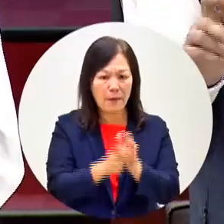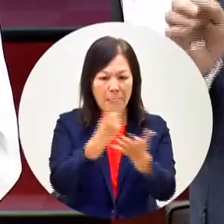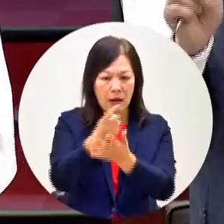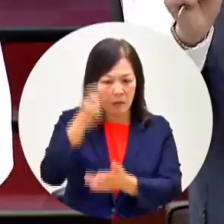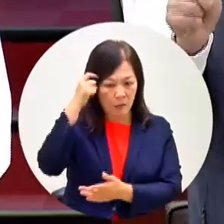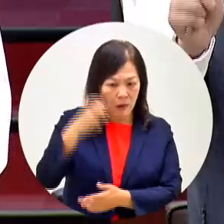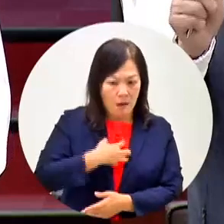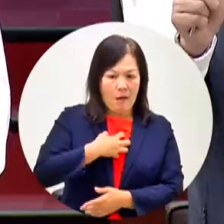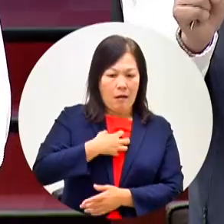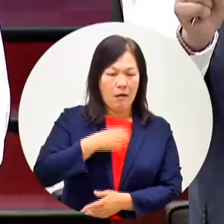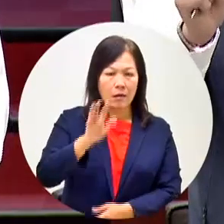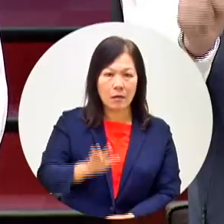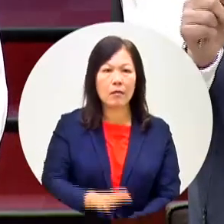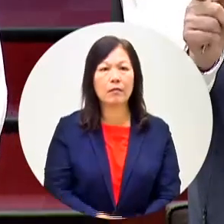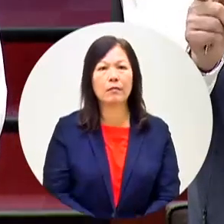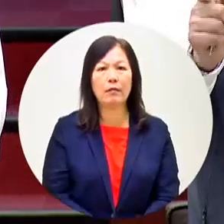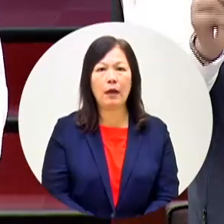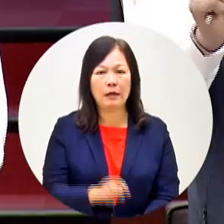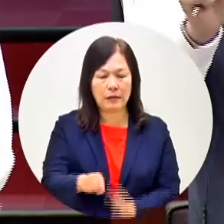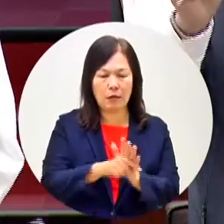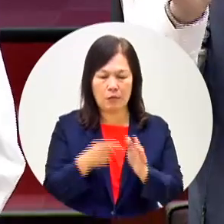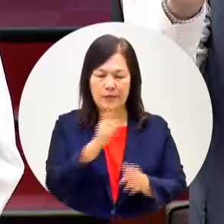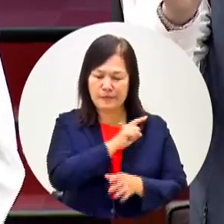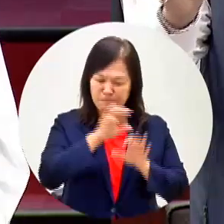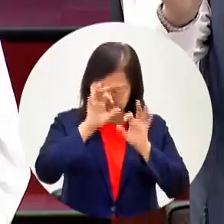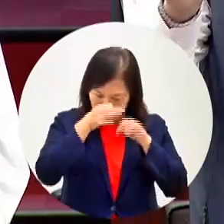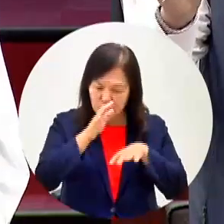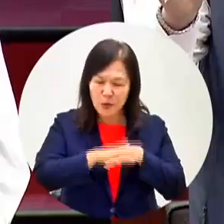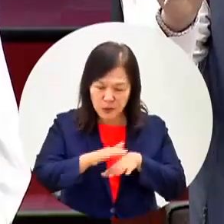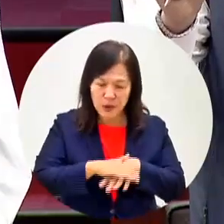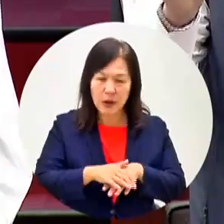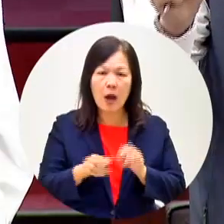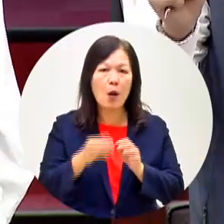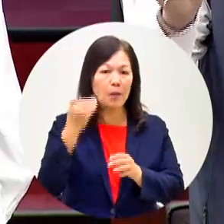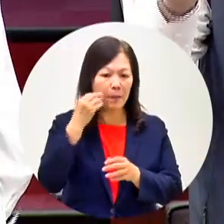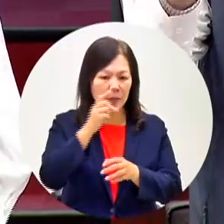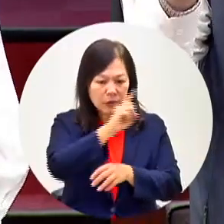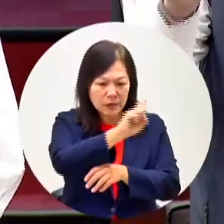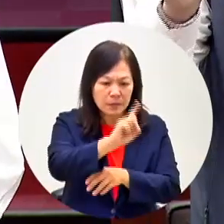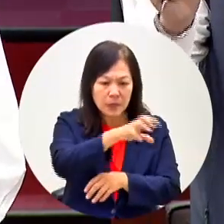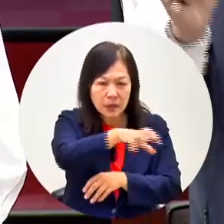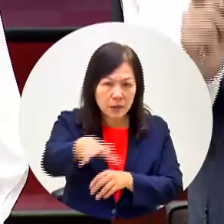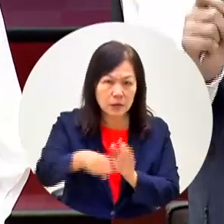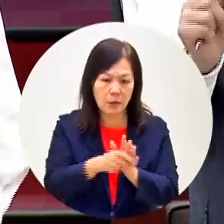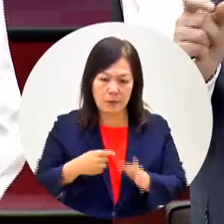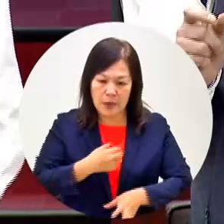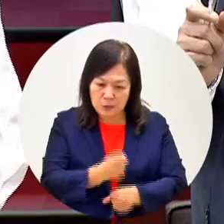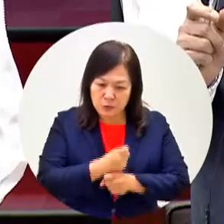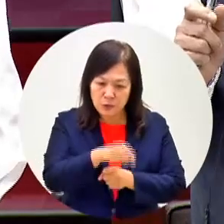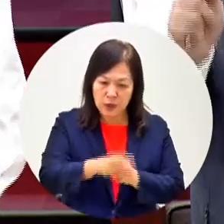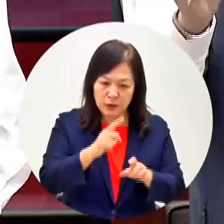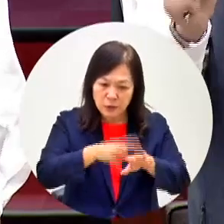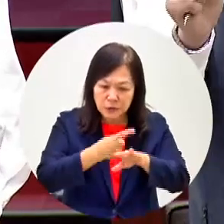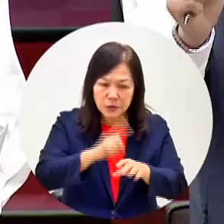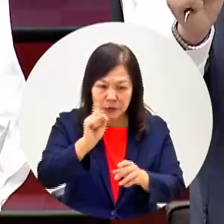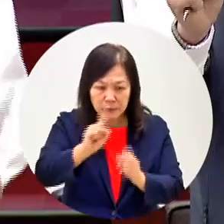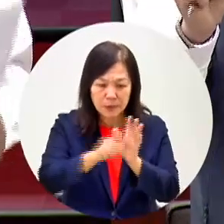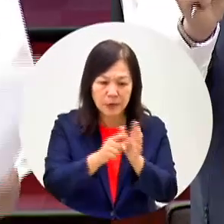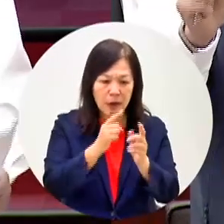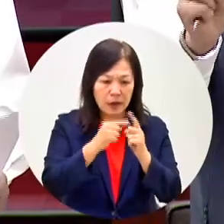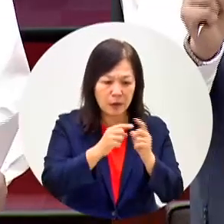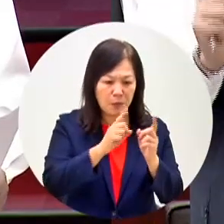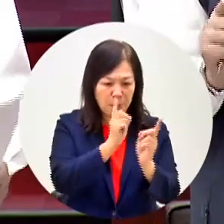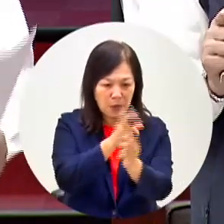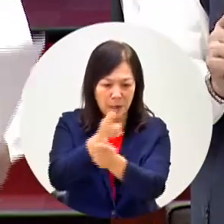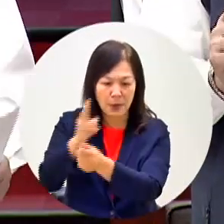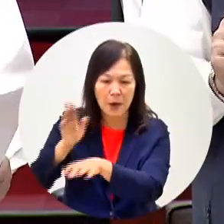来检讨啊，每一项场合，阮来注意伊的性质，来调度合情合理的警力啊。 局长， 啊、这阮的，